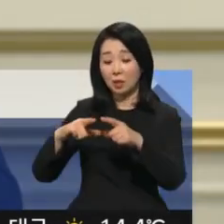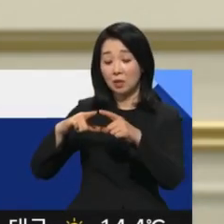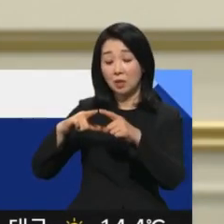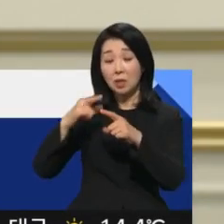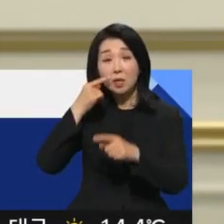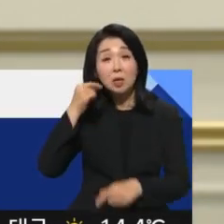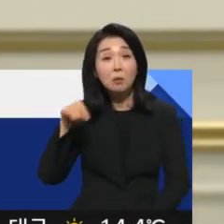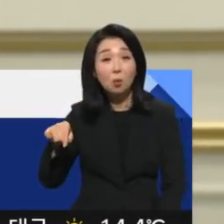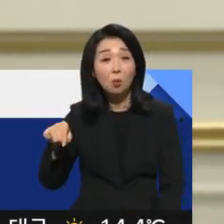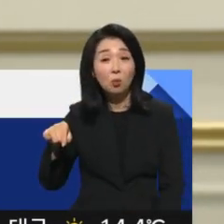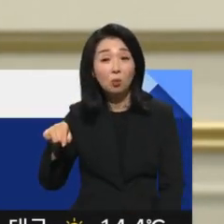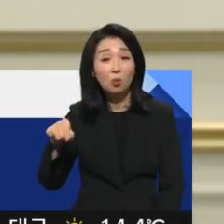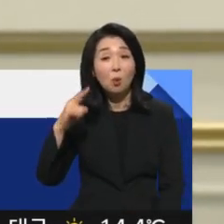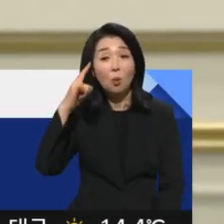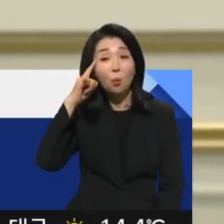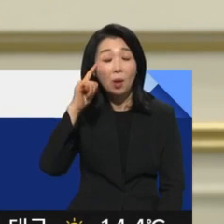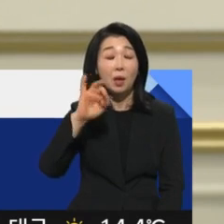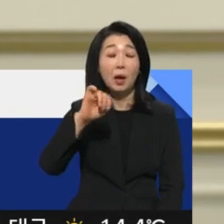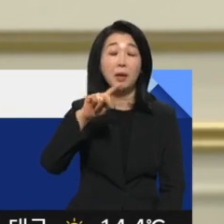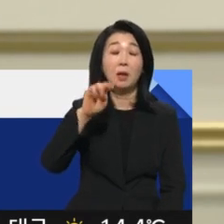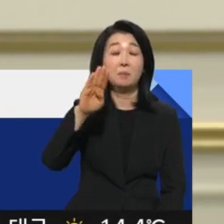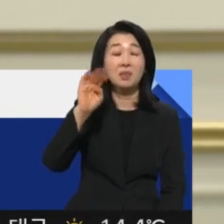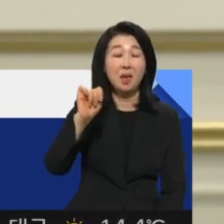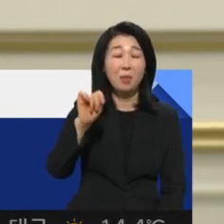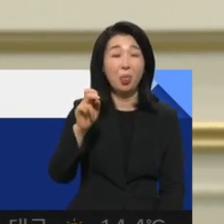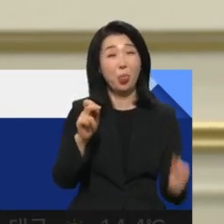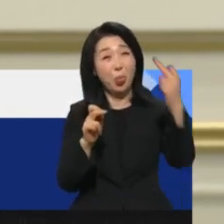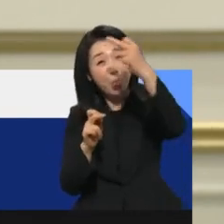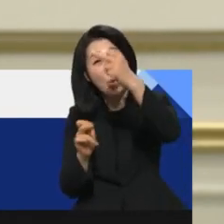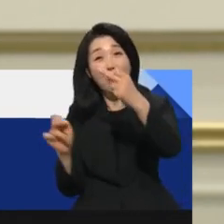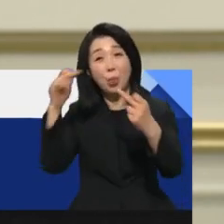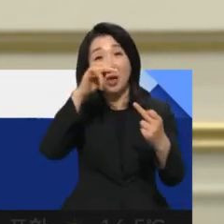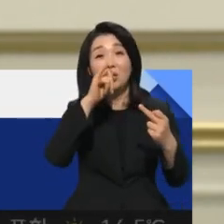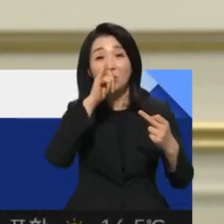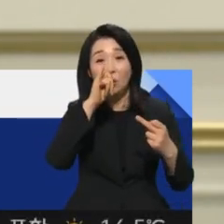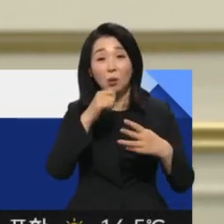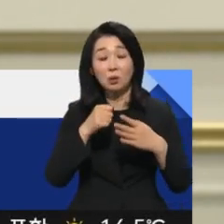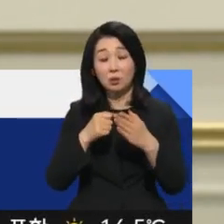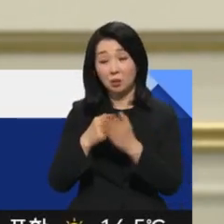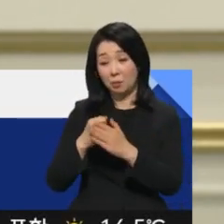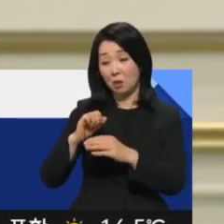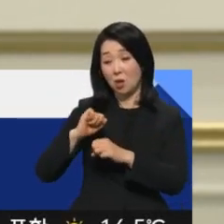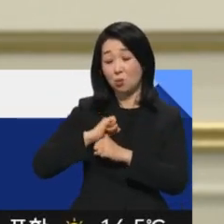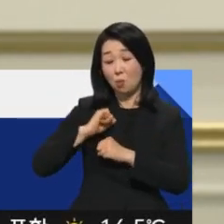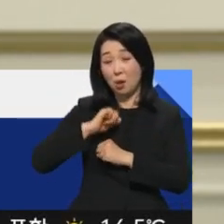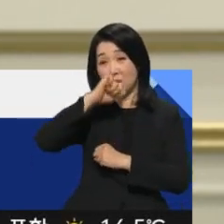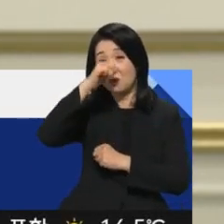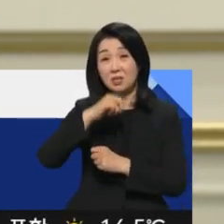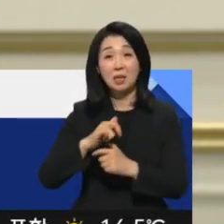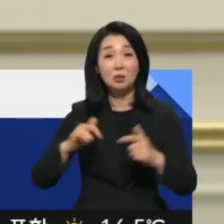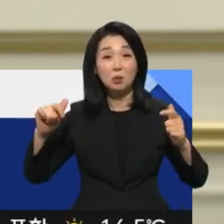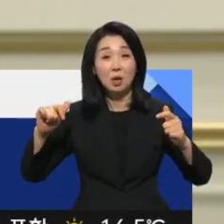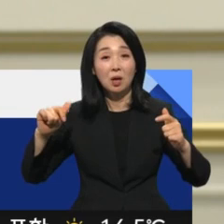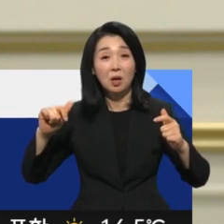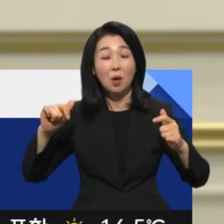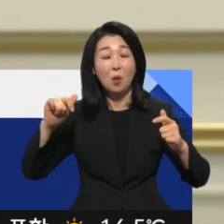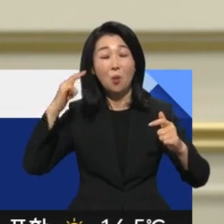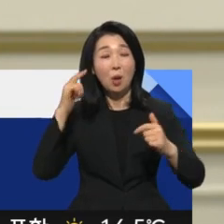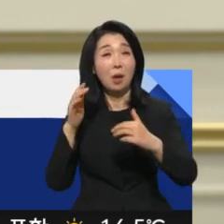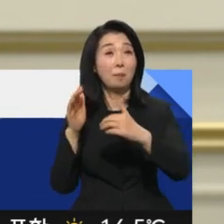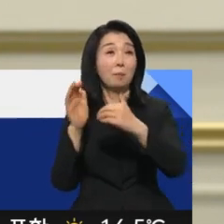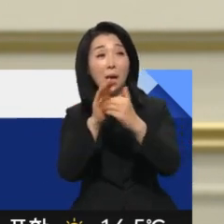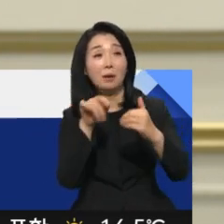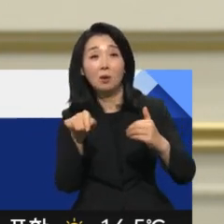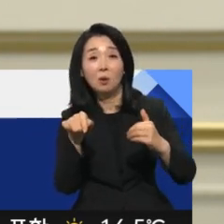이제 머리 위로 irbm이 날아다니니까 자기들도 이제 방위비 증액하고 소위 반격 개념이라는